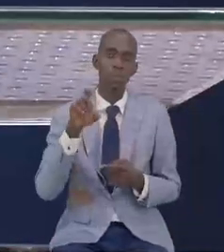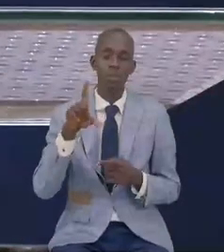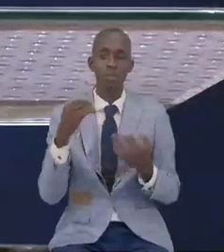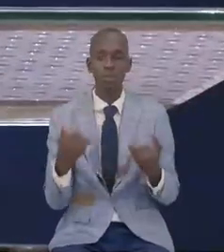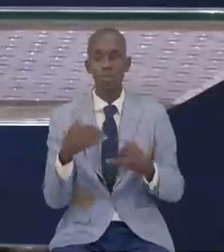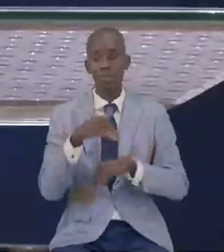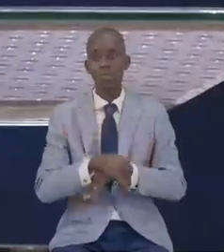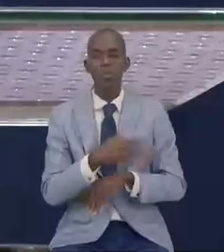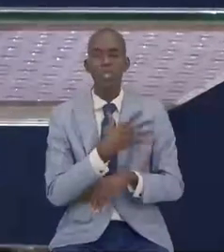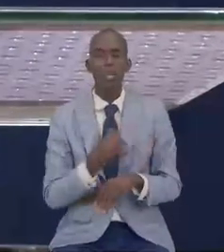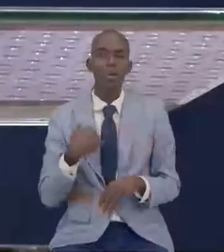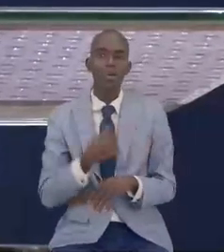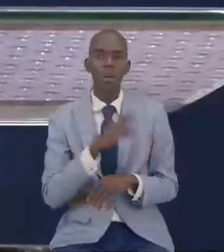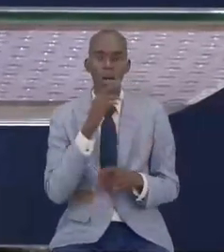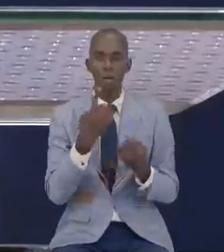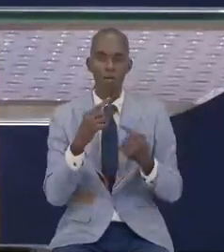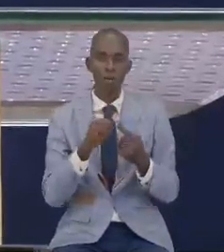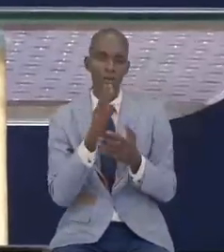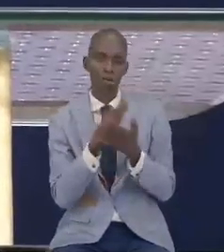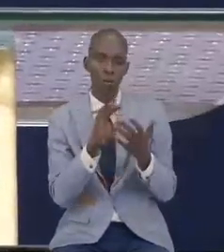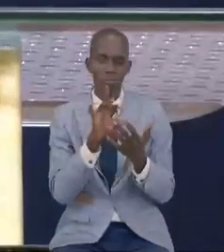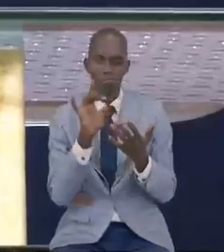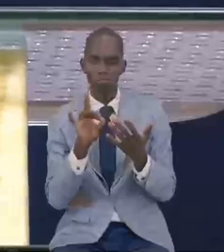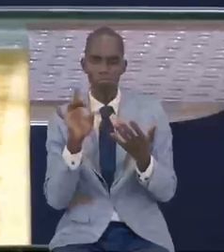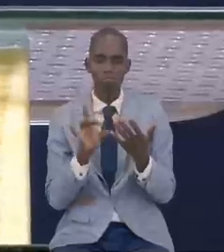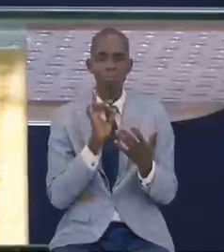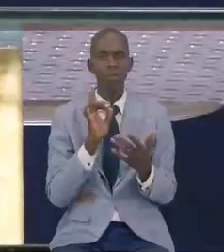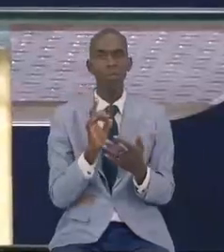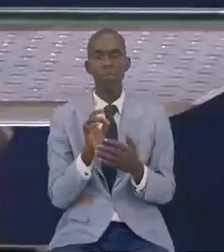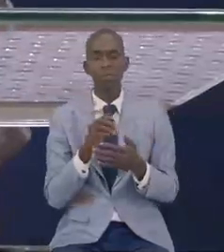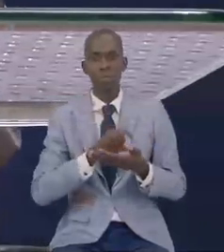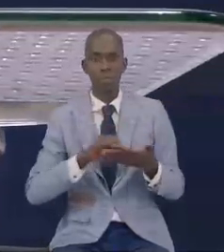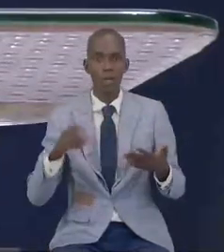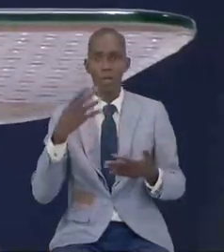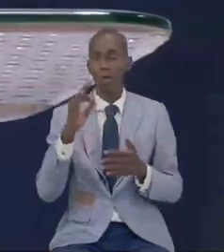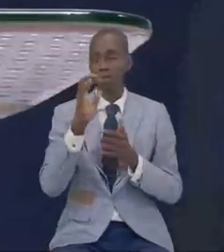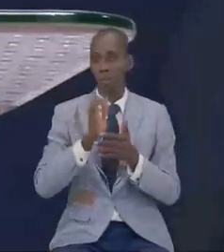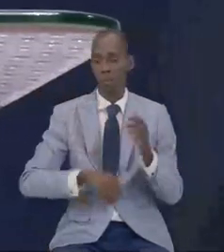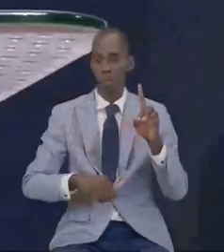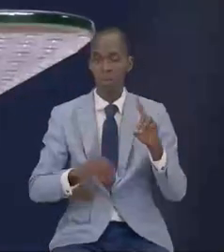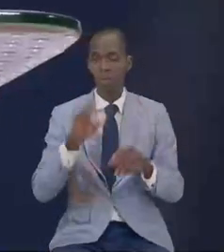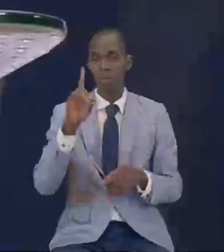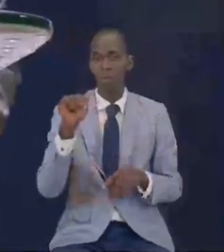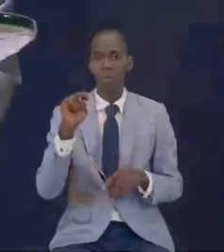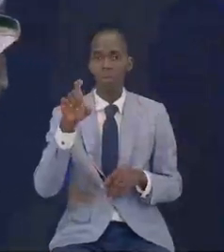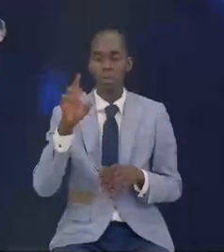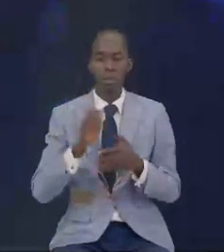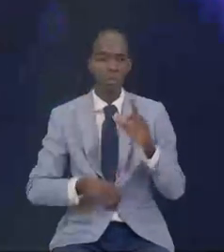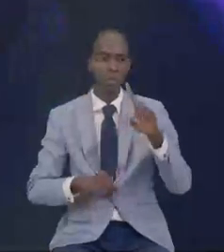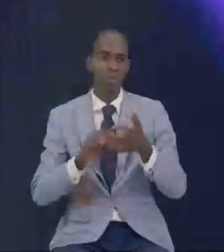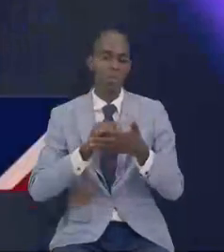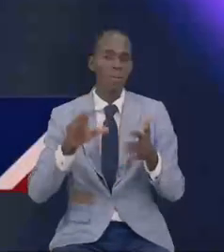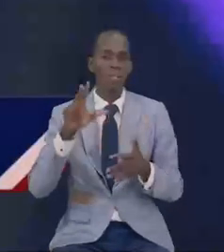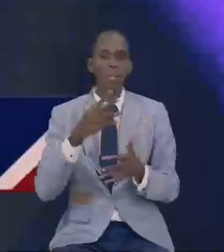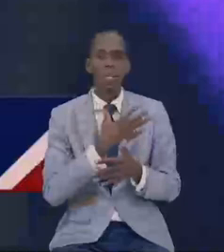ce soir. Nous allons voir des versets sélectionnés du chapitre 1. Daniel 1. Je lis le